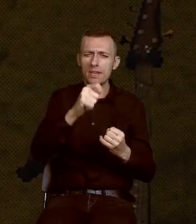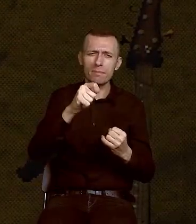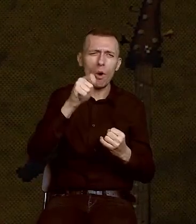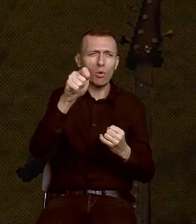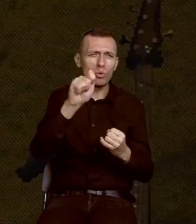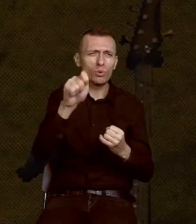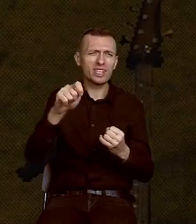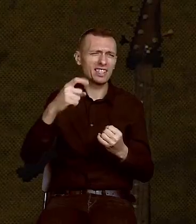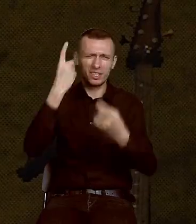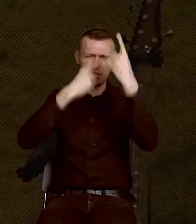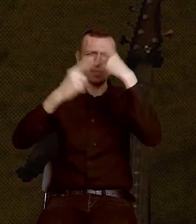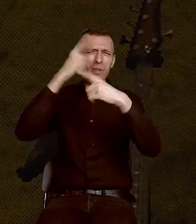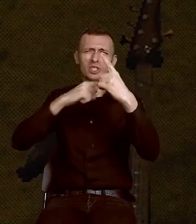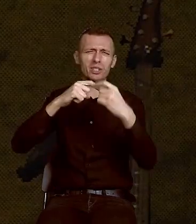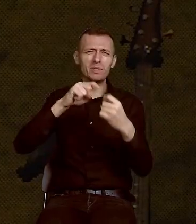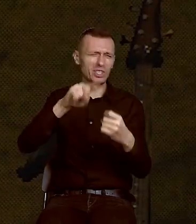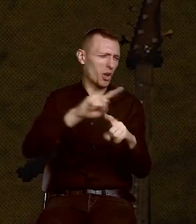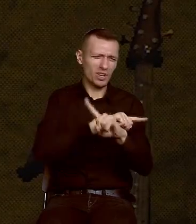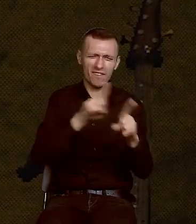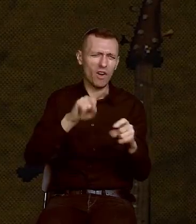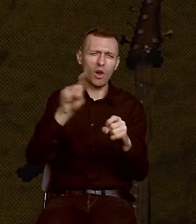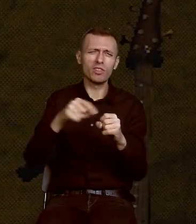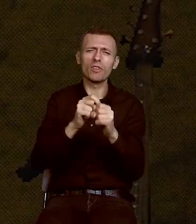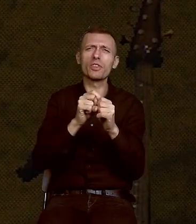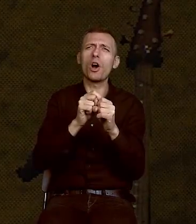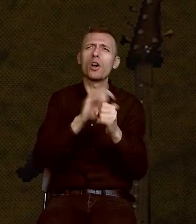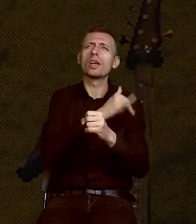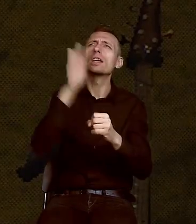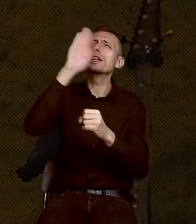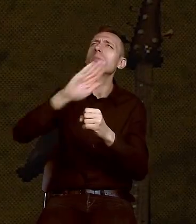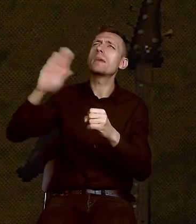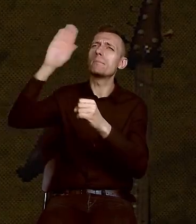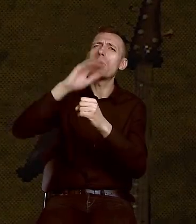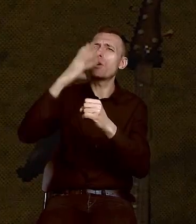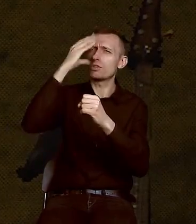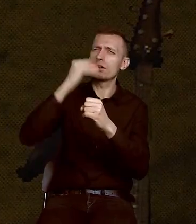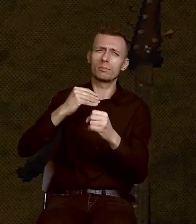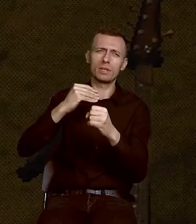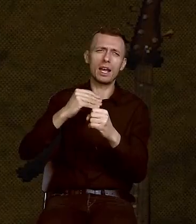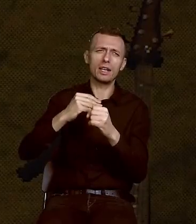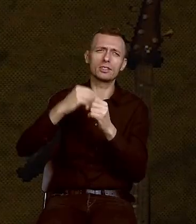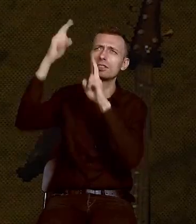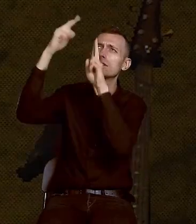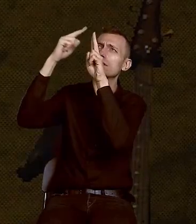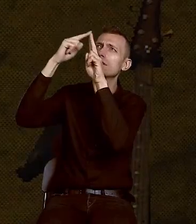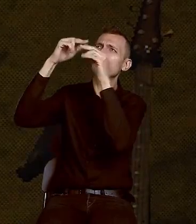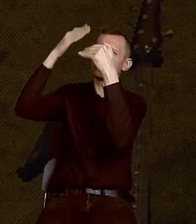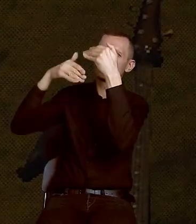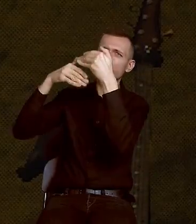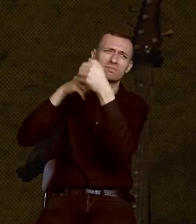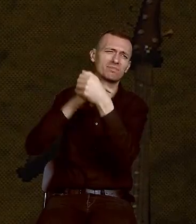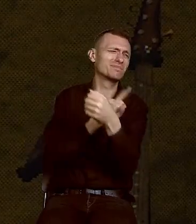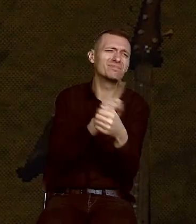świadectwo, to zniszczy twoją więź z Bogiem. Nie. To raczej brzmi tak, to będzie niezła zabawa.